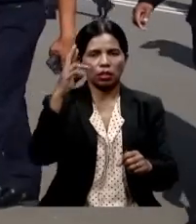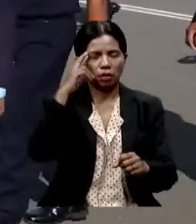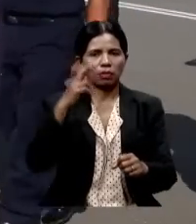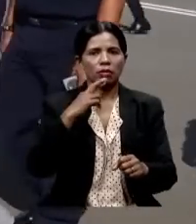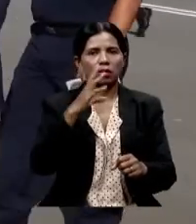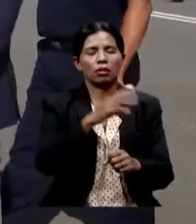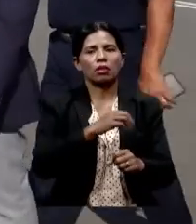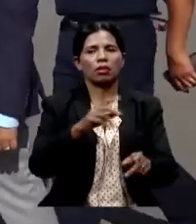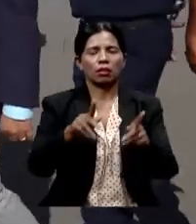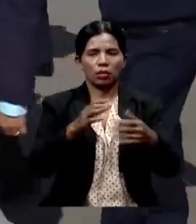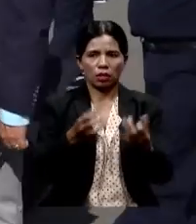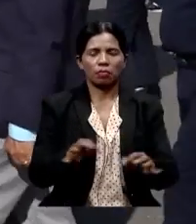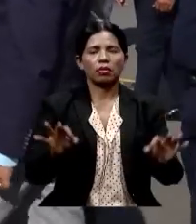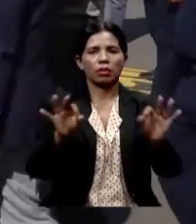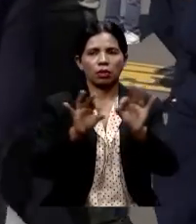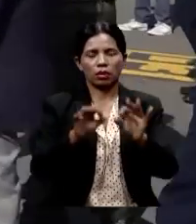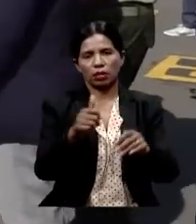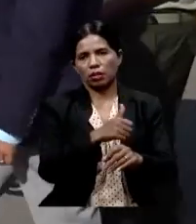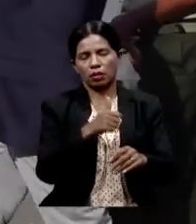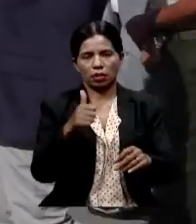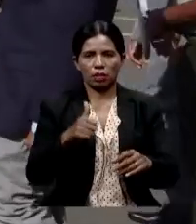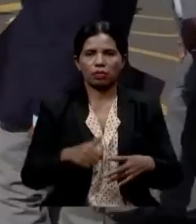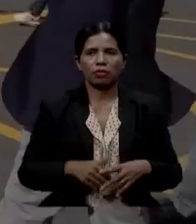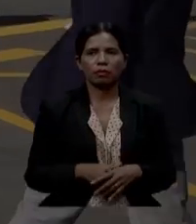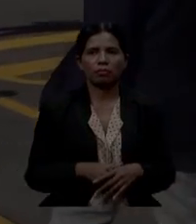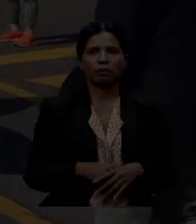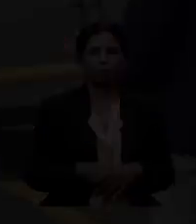no entidades importante sira seluk, ekipa kobertura ZMN.